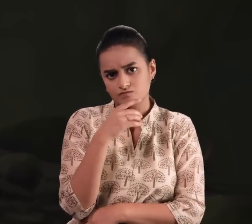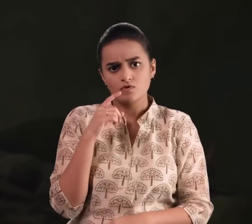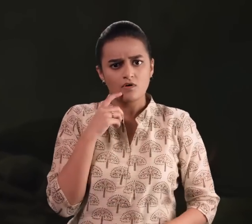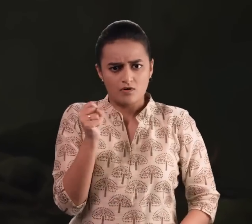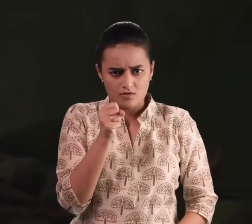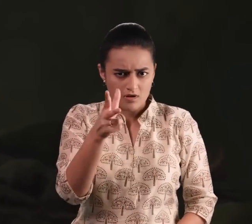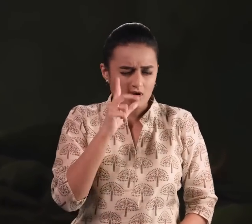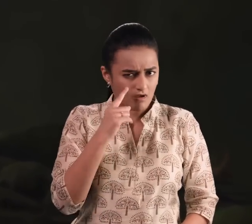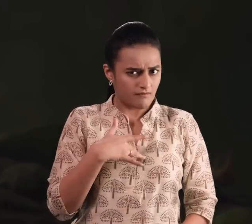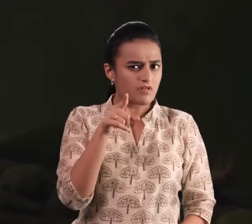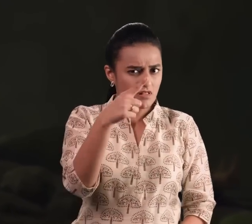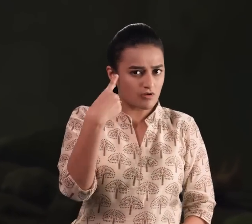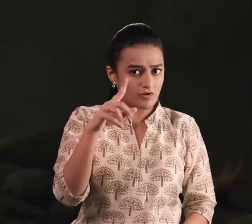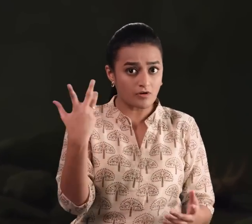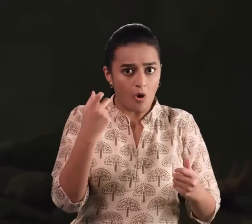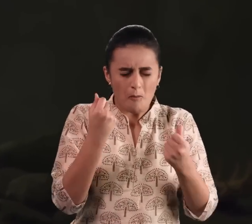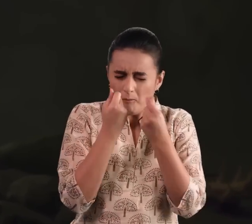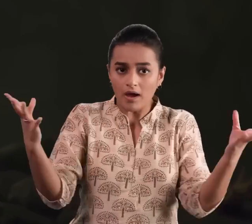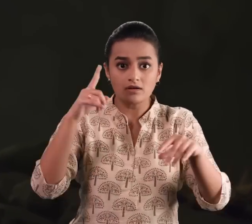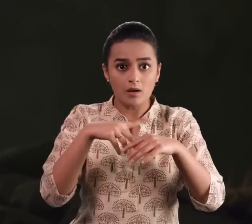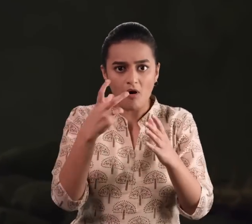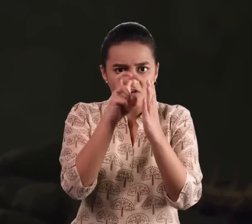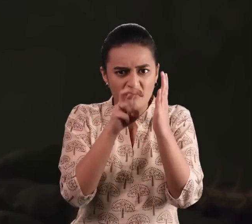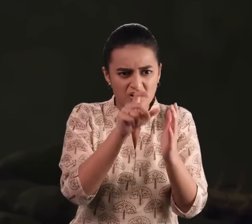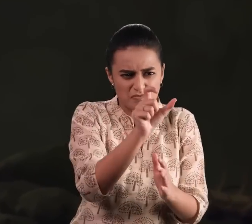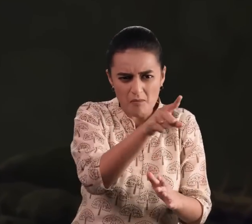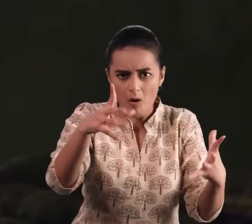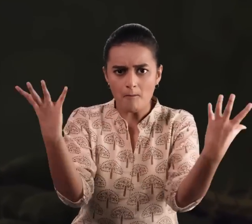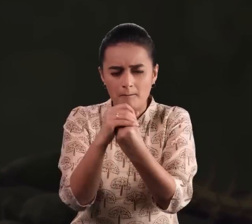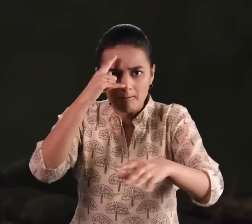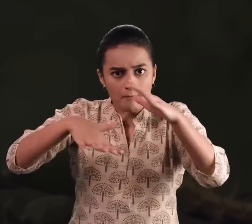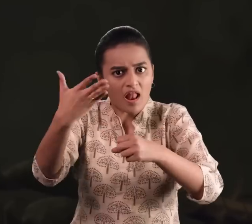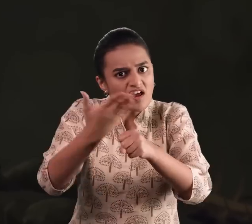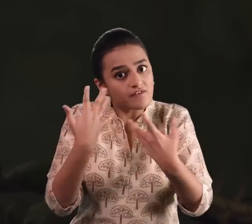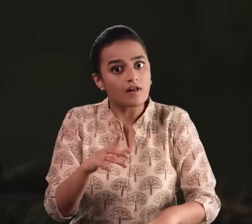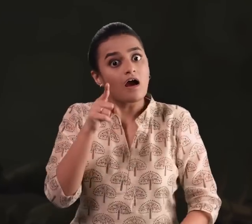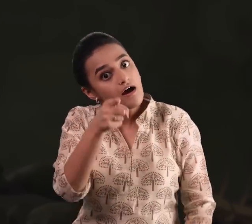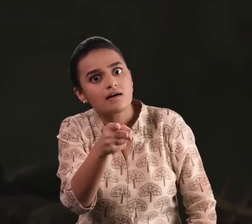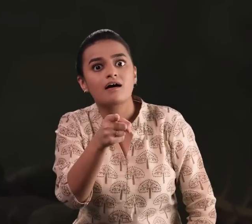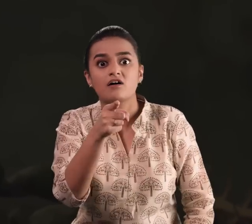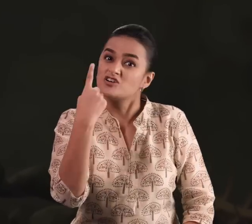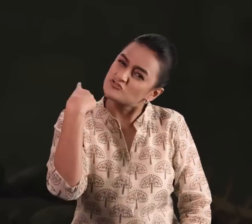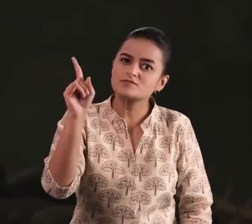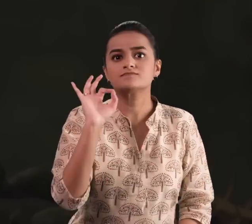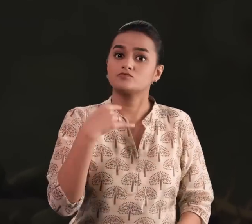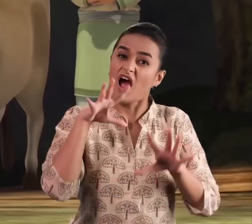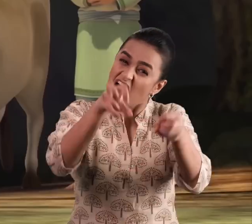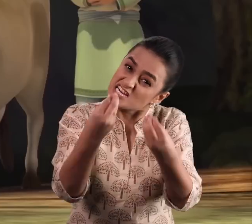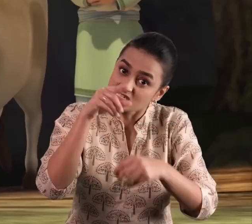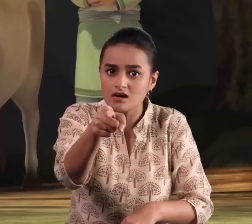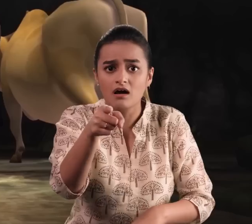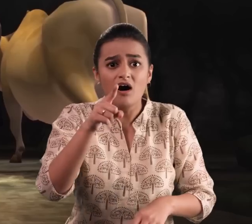बूढ़े की बात में दम है। इसने कई बार गांव वालों की टोली बनाकर मुझे मारने का प्रयत्न किया। हाँ, यही ठीक